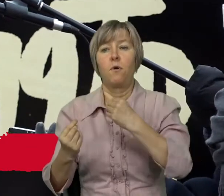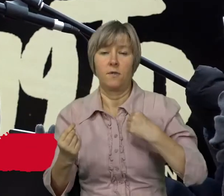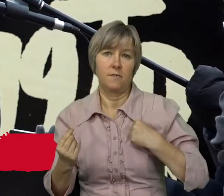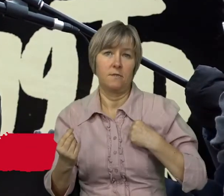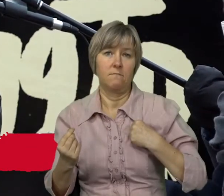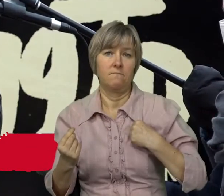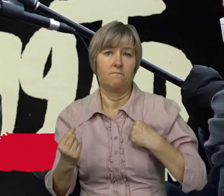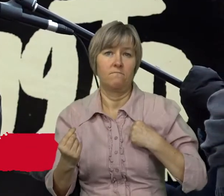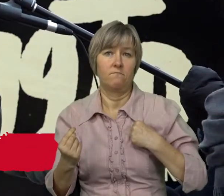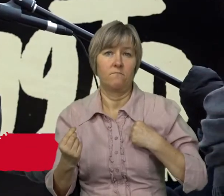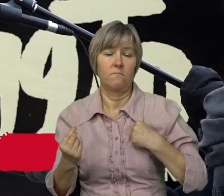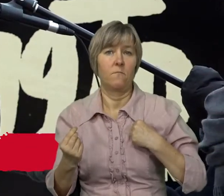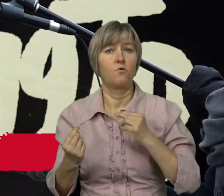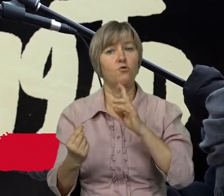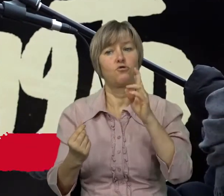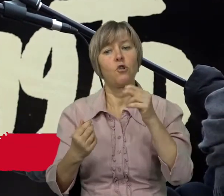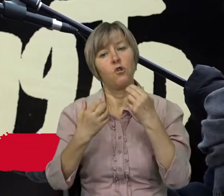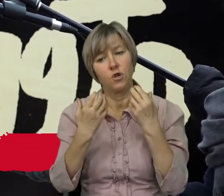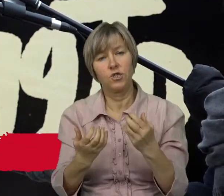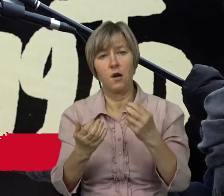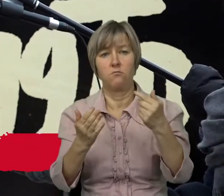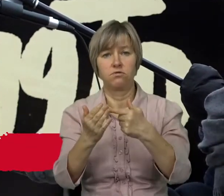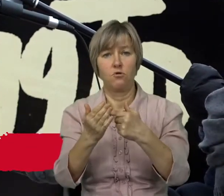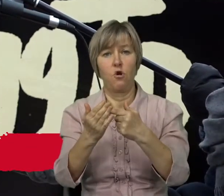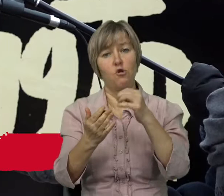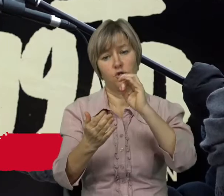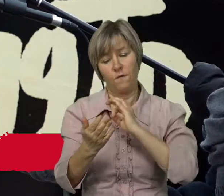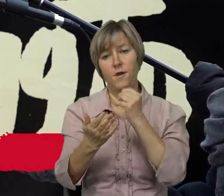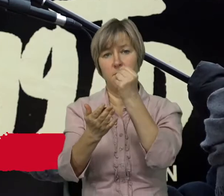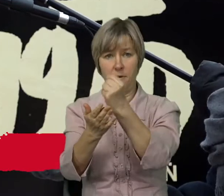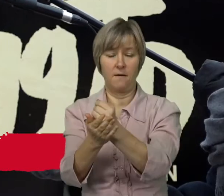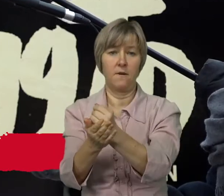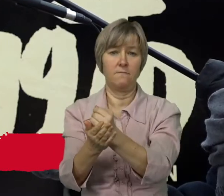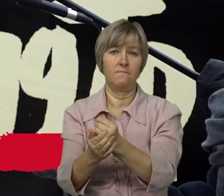się o swoje najzwyklejsze prawa.